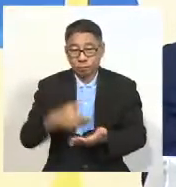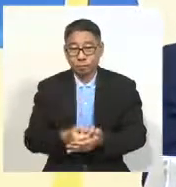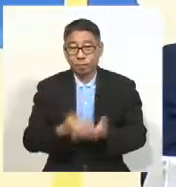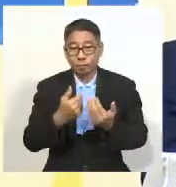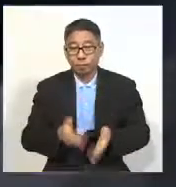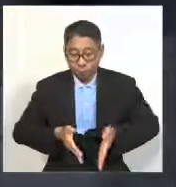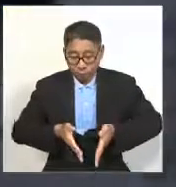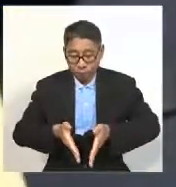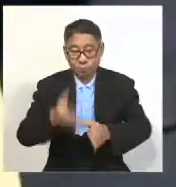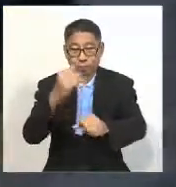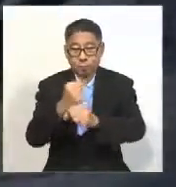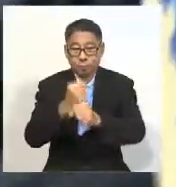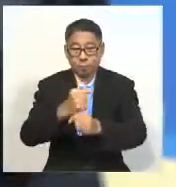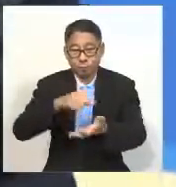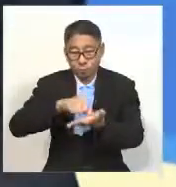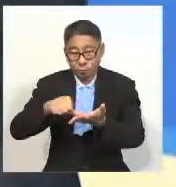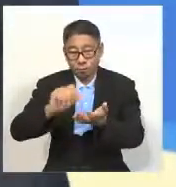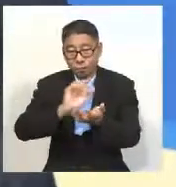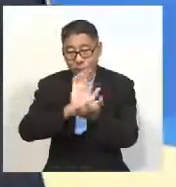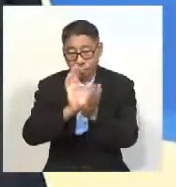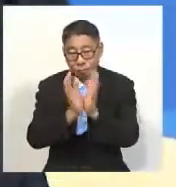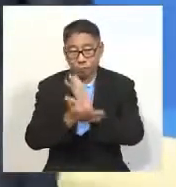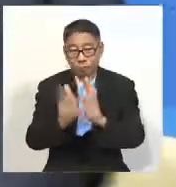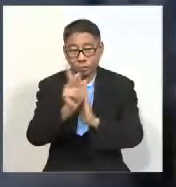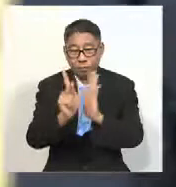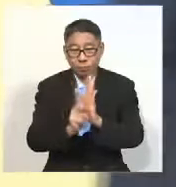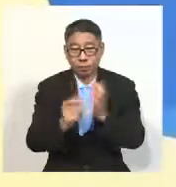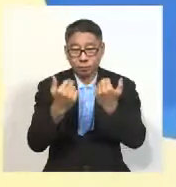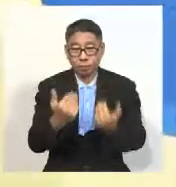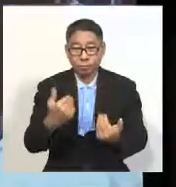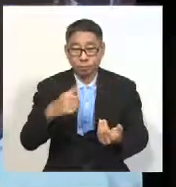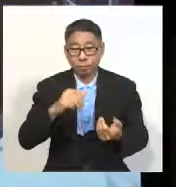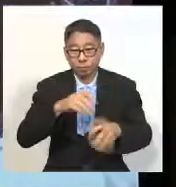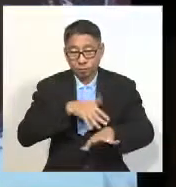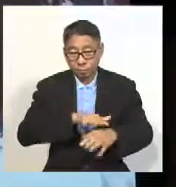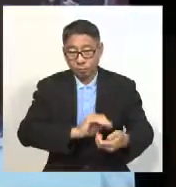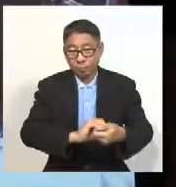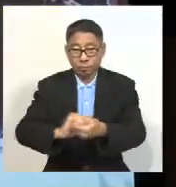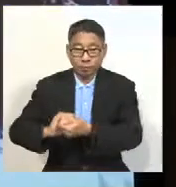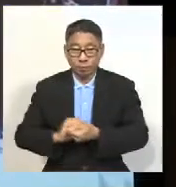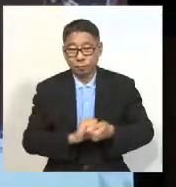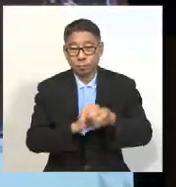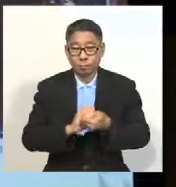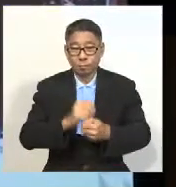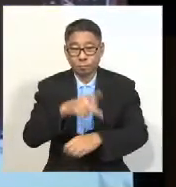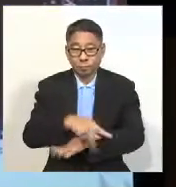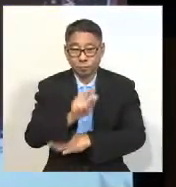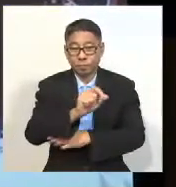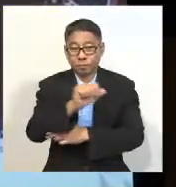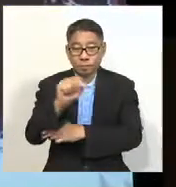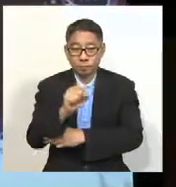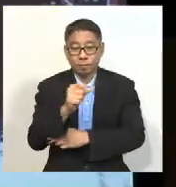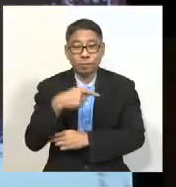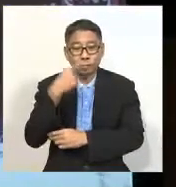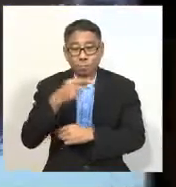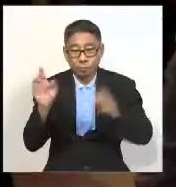ไปสู่แนวทางในการปฏิบัติและปรับปรุงกฎหมายให้สอดคล้องกันและแก้ไขปัญหาร่วมกันประธานรัฐสภาได้กล่